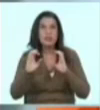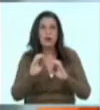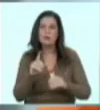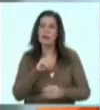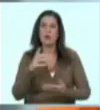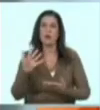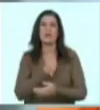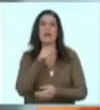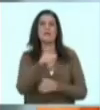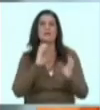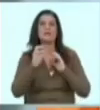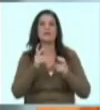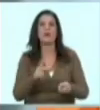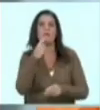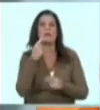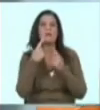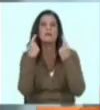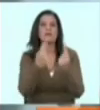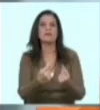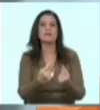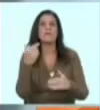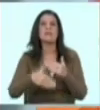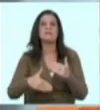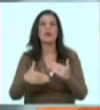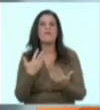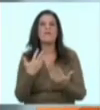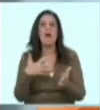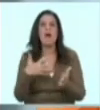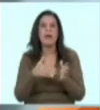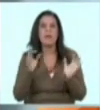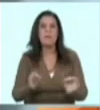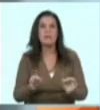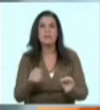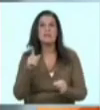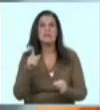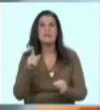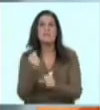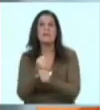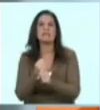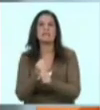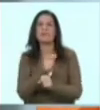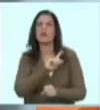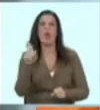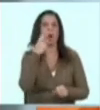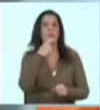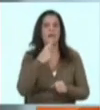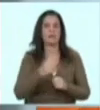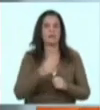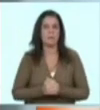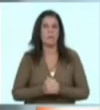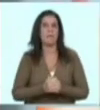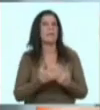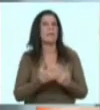מה שאתם רוצים. בסוף, אתה יודע איך אנחנו ניבחן? בעובדות. אוקיי. במעשים. לא בדיבורים. עכשיו תראו. אז אבי מעוז יושב בבית. השוני היחיד. אבי מעוז יושב